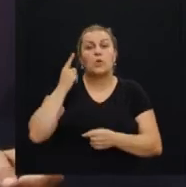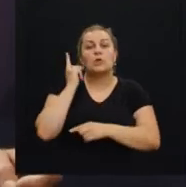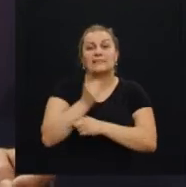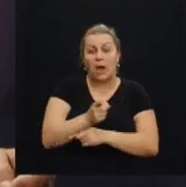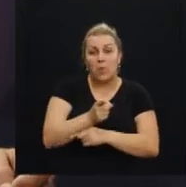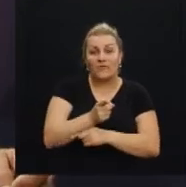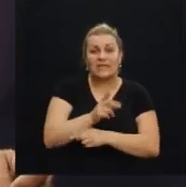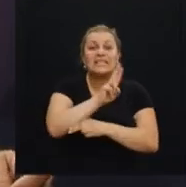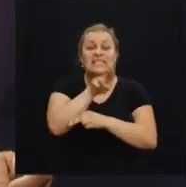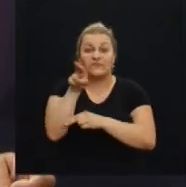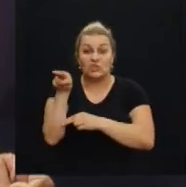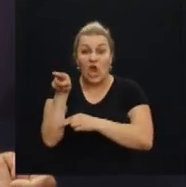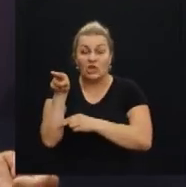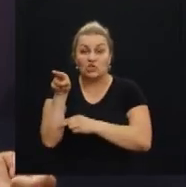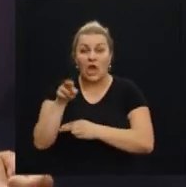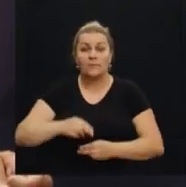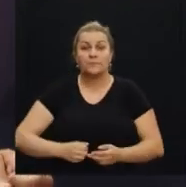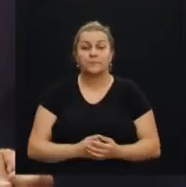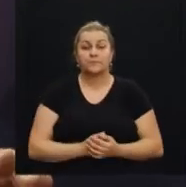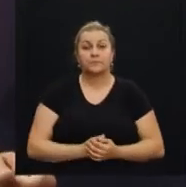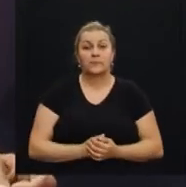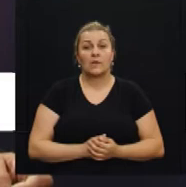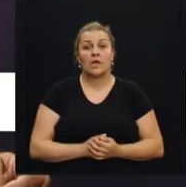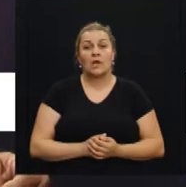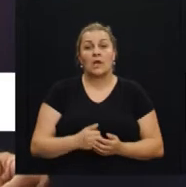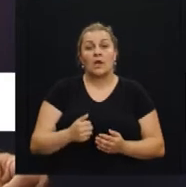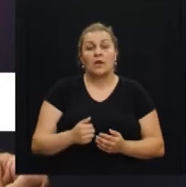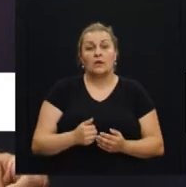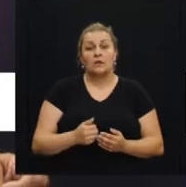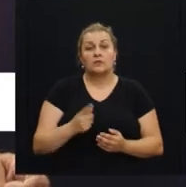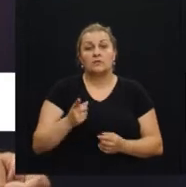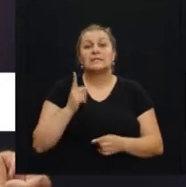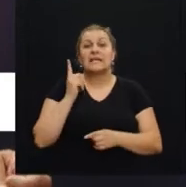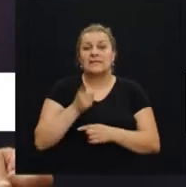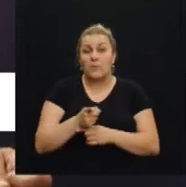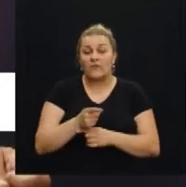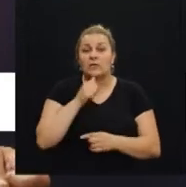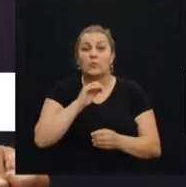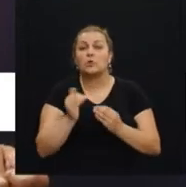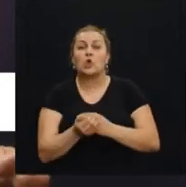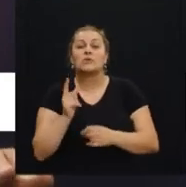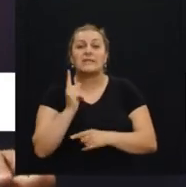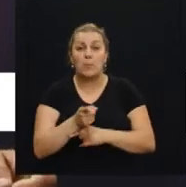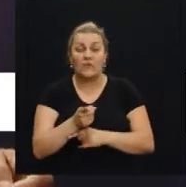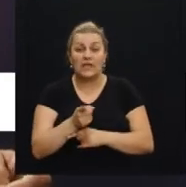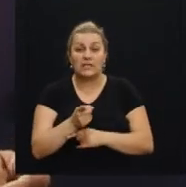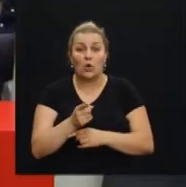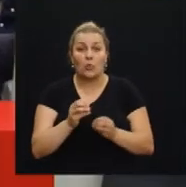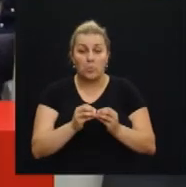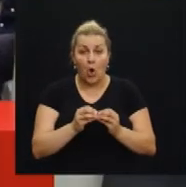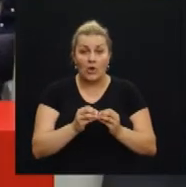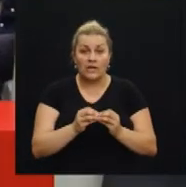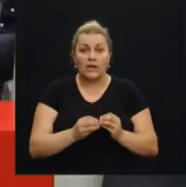zapovjednik izviđača, ja sam sa Joškom Beletijom i sa zapovjednikom, do zapovjednikom bojne